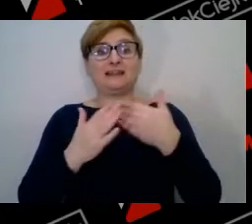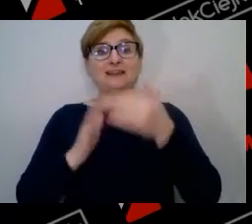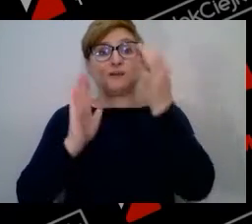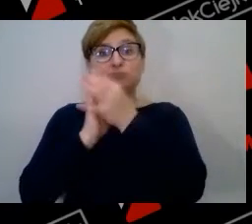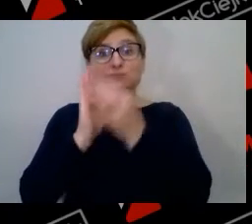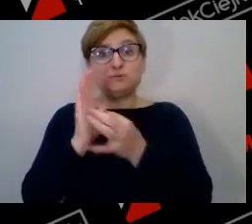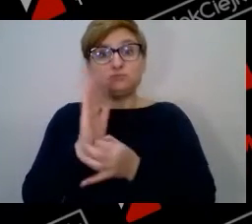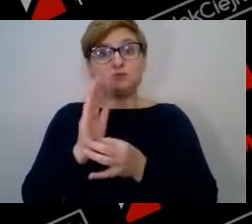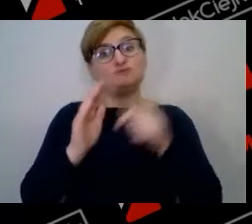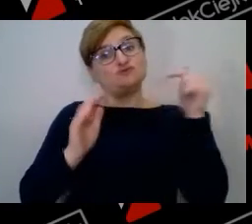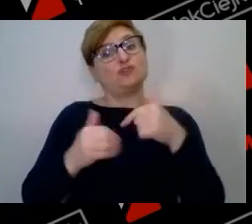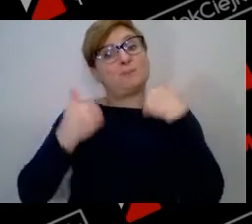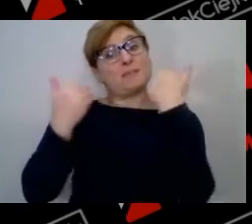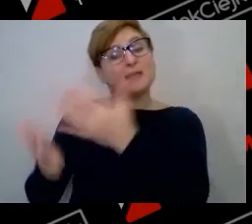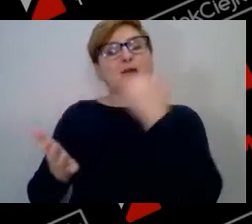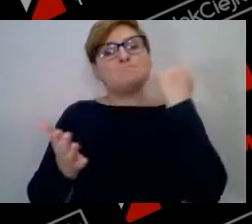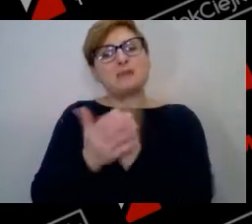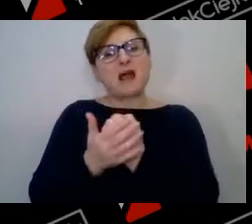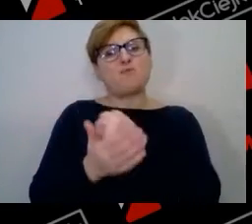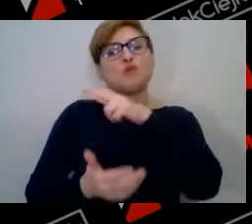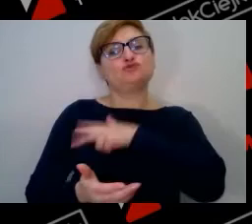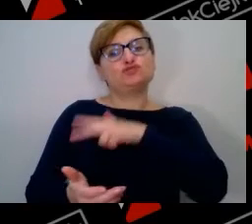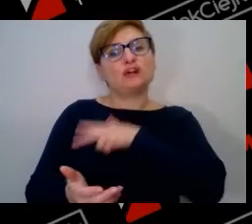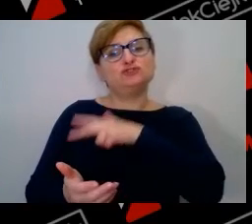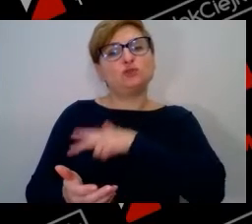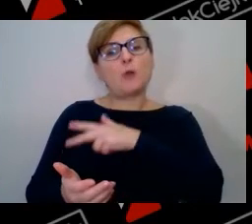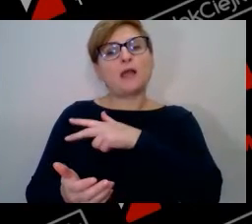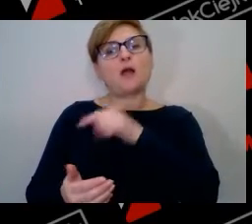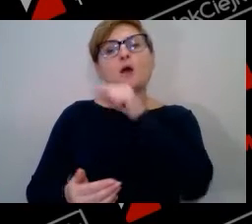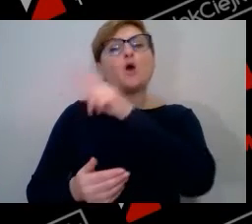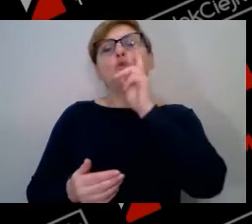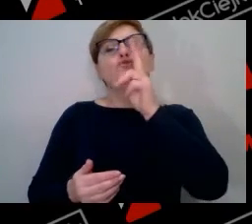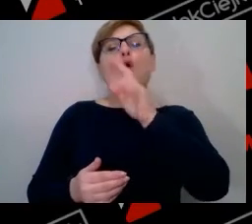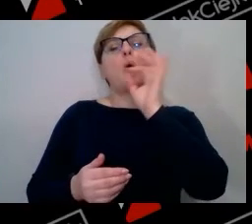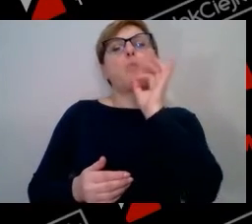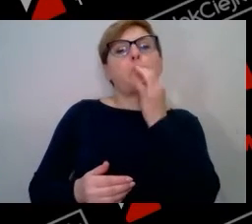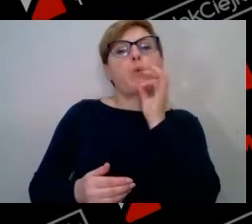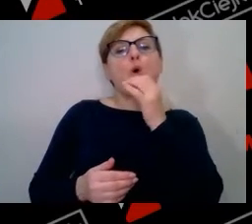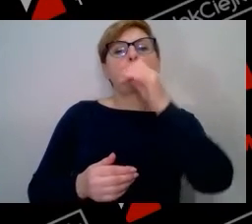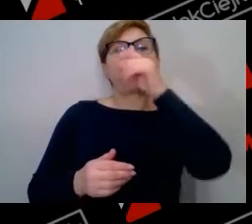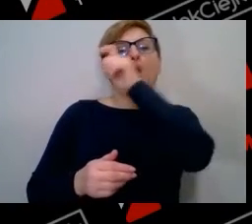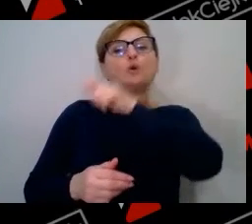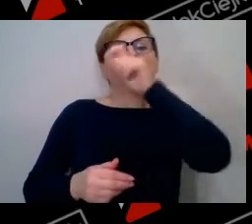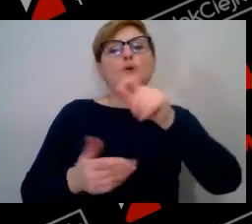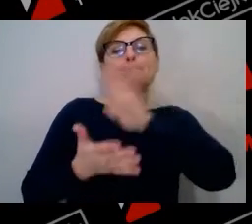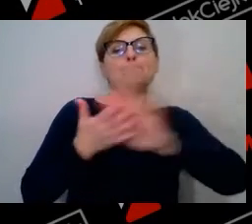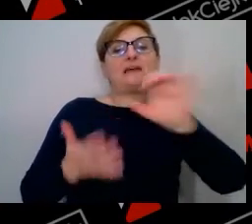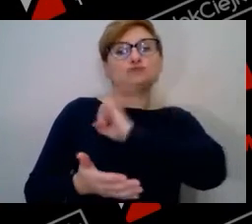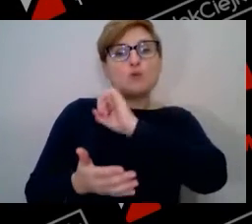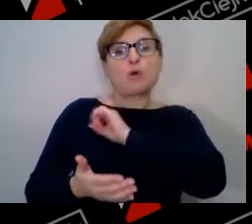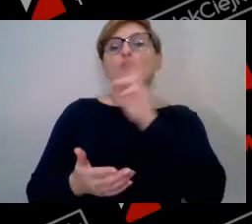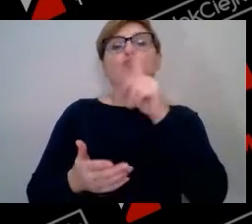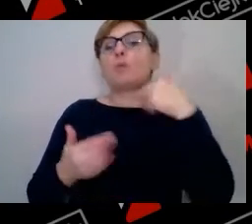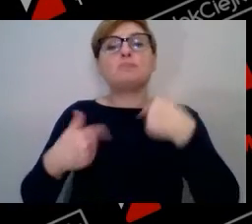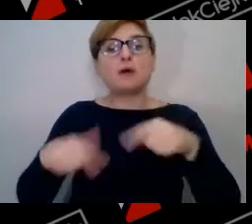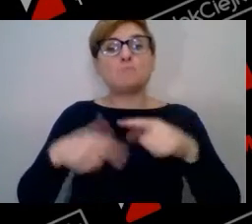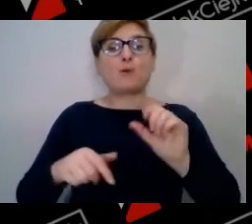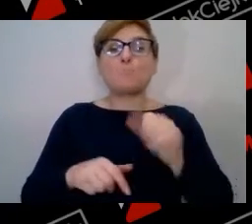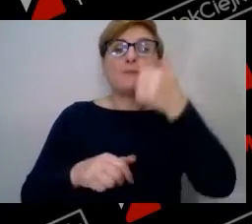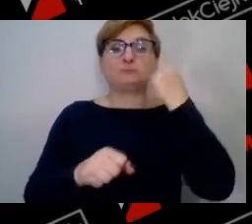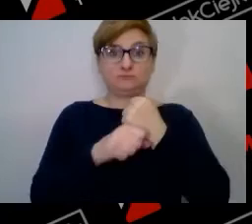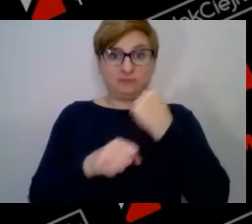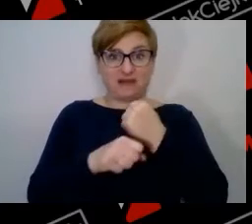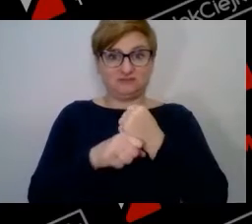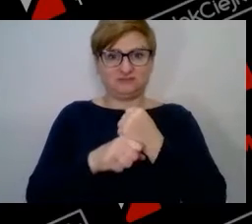przyznanie prawa do zasiłków dla wszystkich osób bezrobotnych, młodych osób, które jeszcze nie podjęły pierwszej pracy. Dlatego podkreślam po